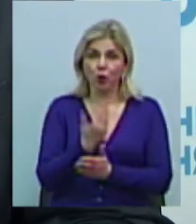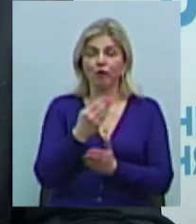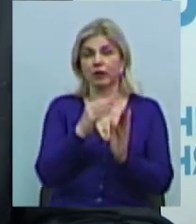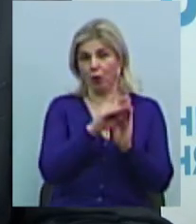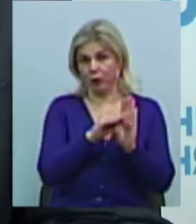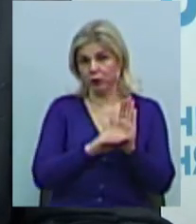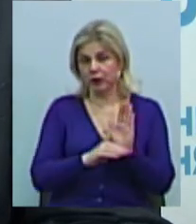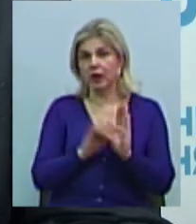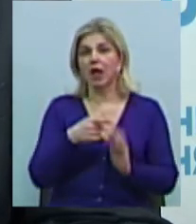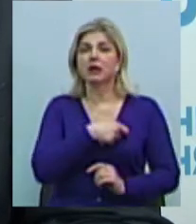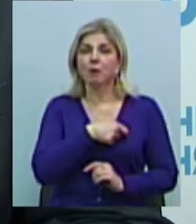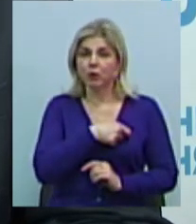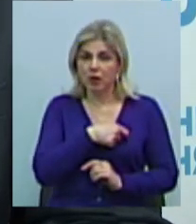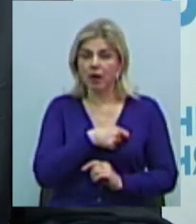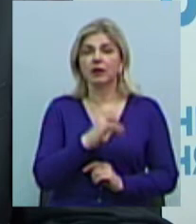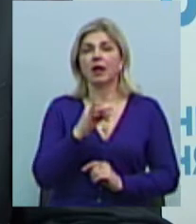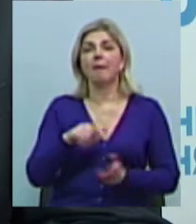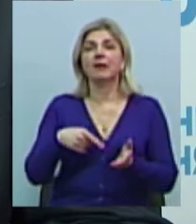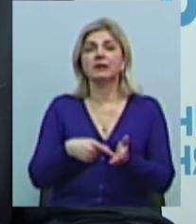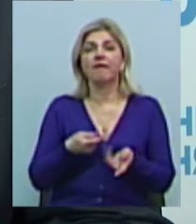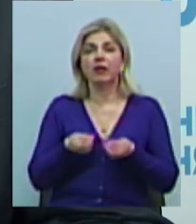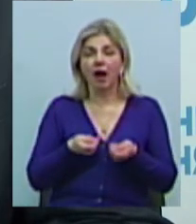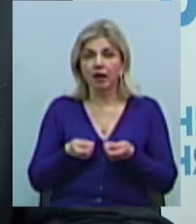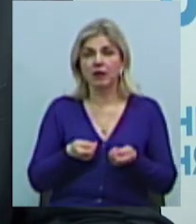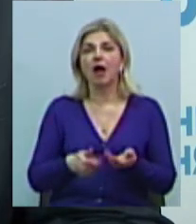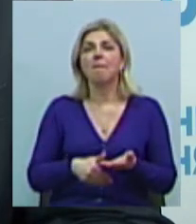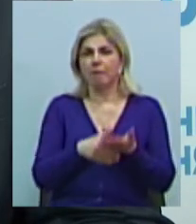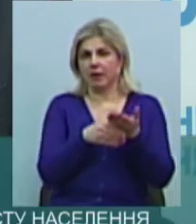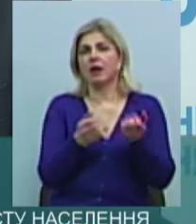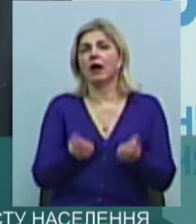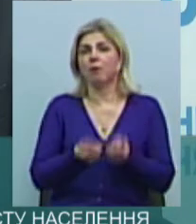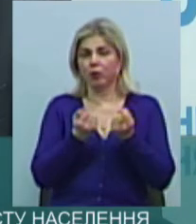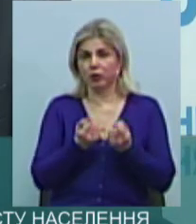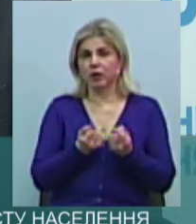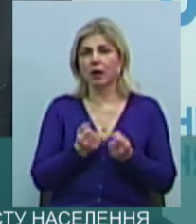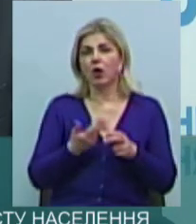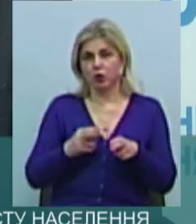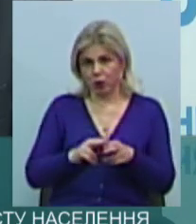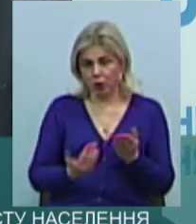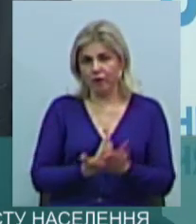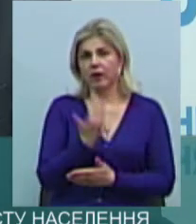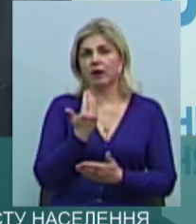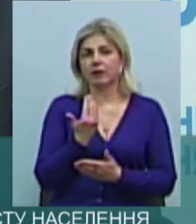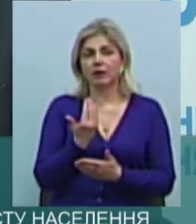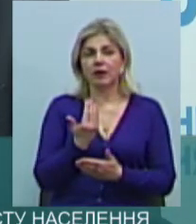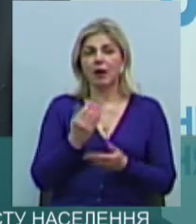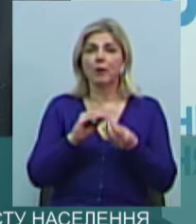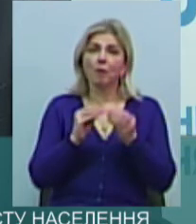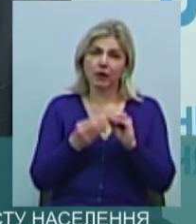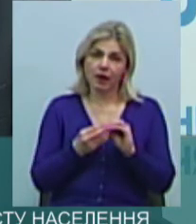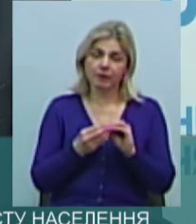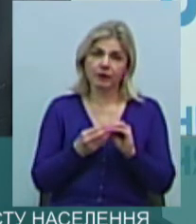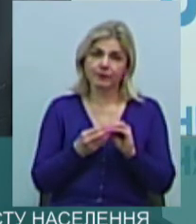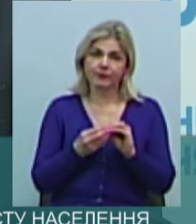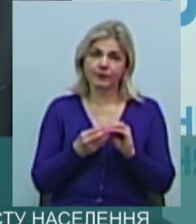і депутатський корпус, місцева влада підтримує ці нові якісь проблеми,